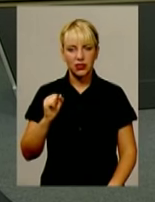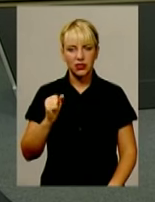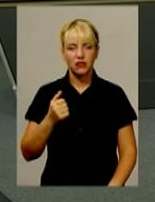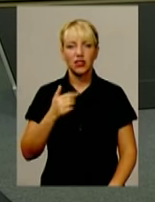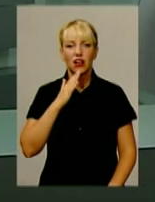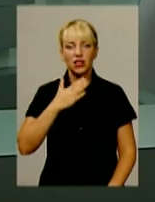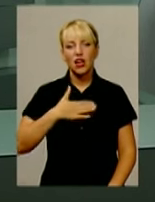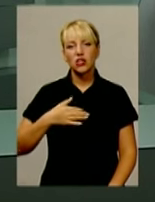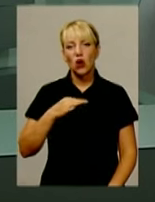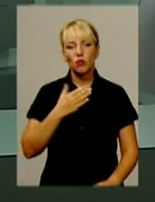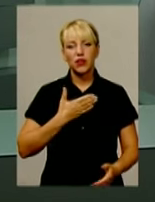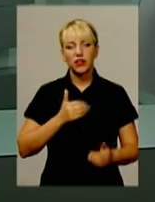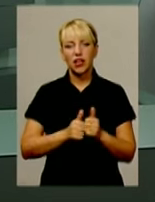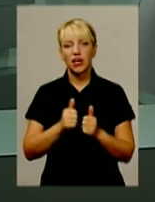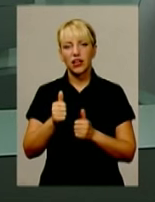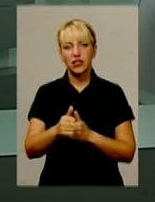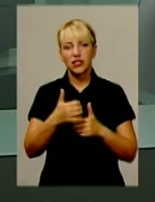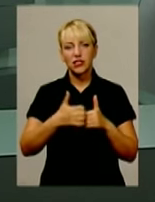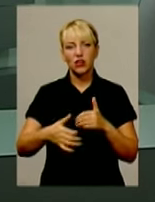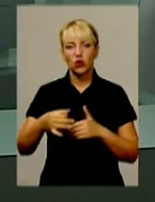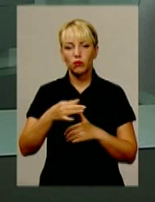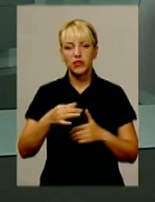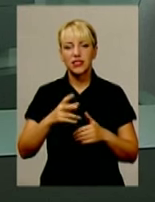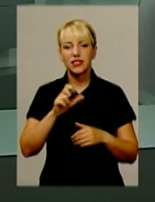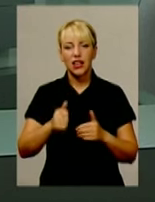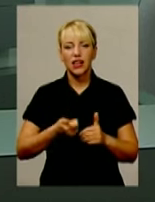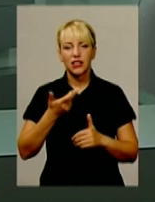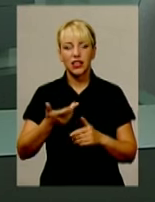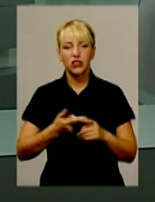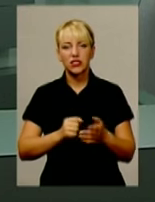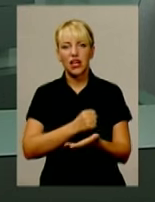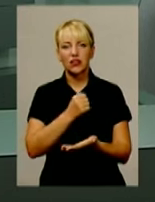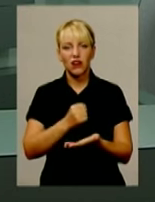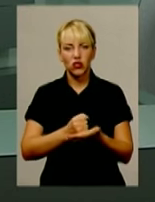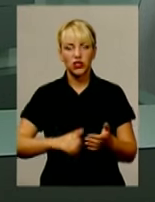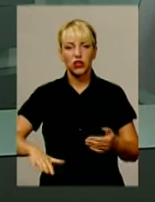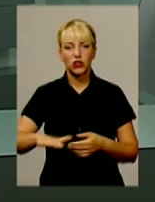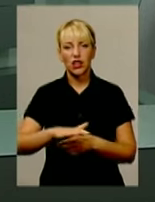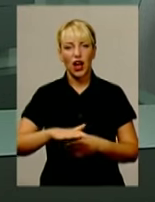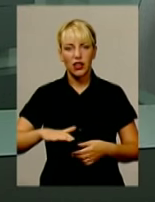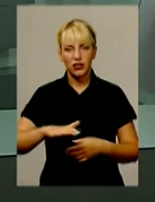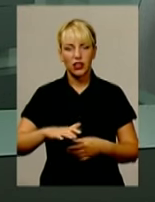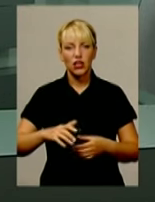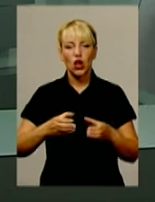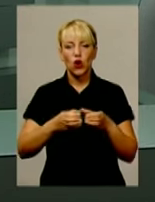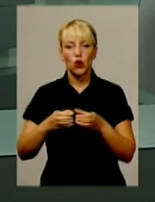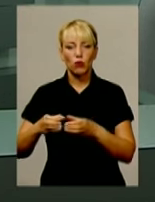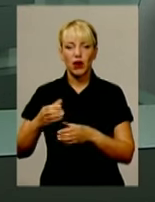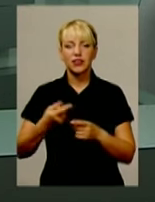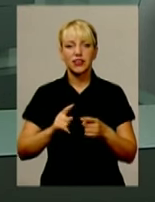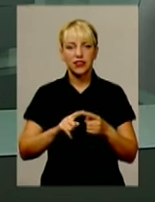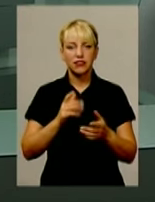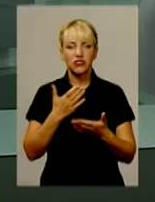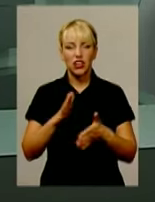– лідер серед інших областей України за кількістю вже затверджених територіальних громад. Їх є уже 24. На